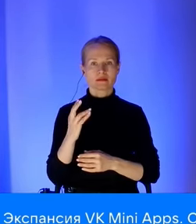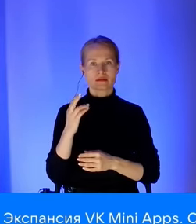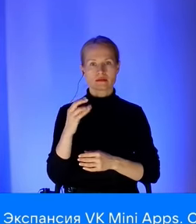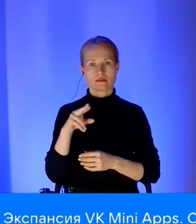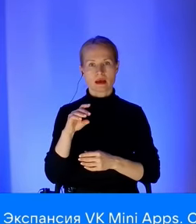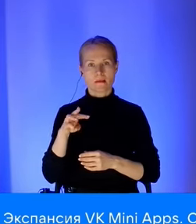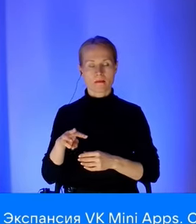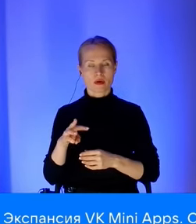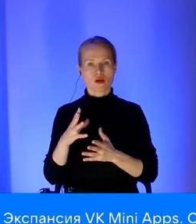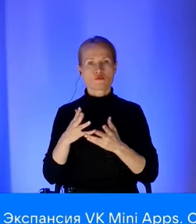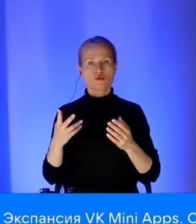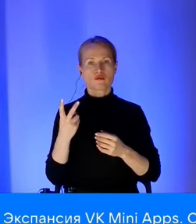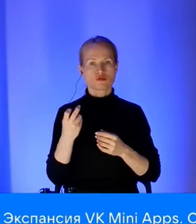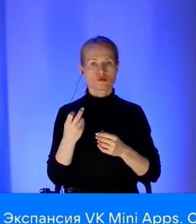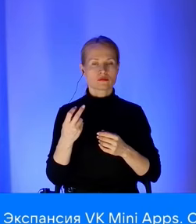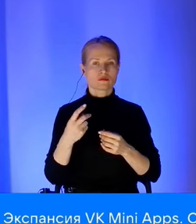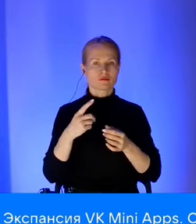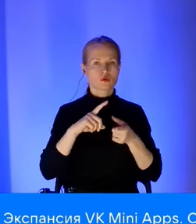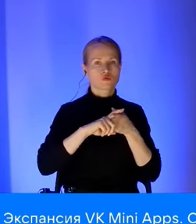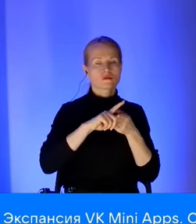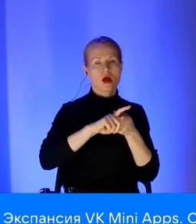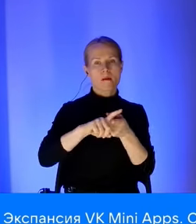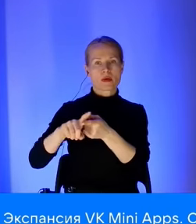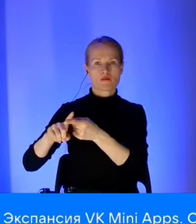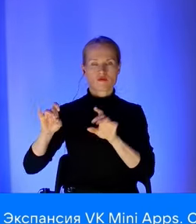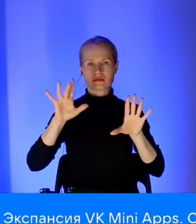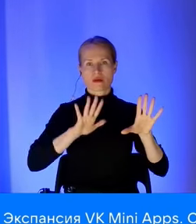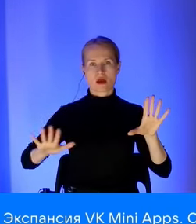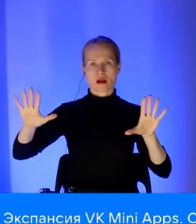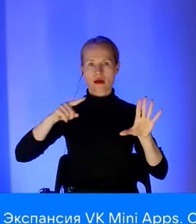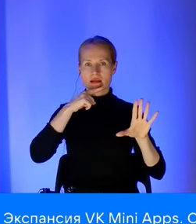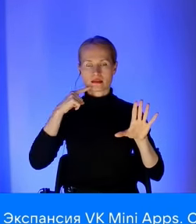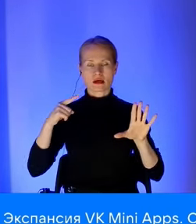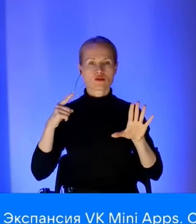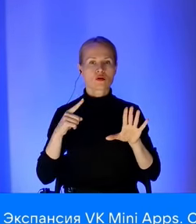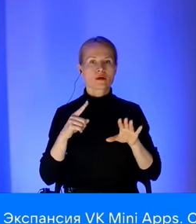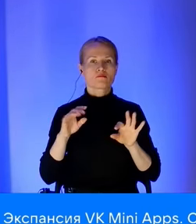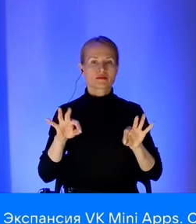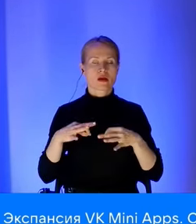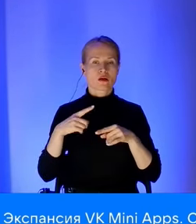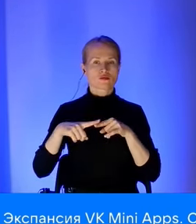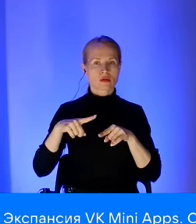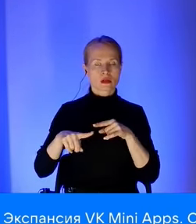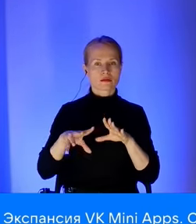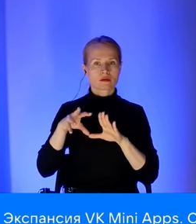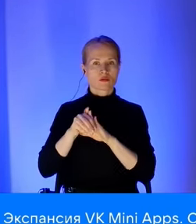с более чем 200 узлами по всей России, который призван ускорять загрузку статики наших